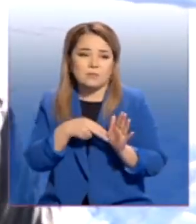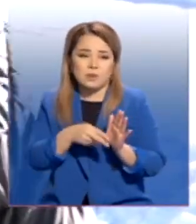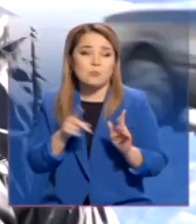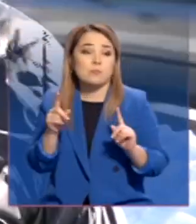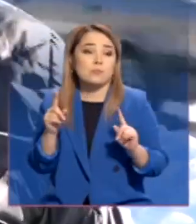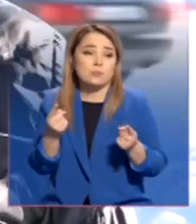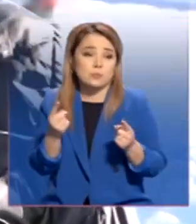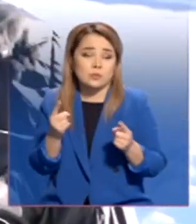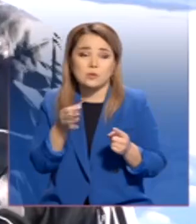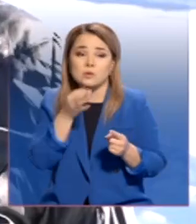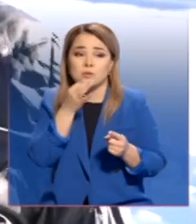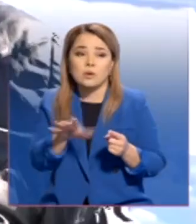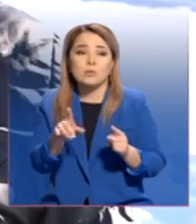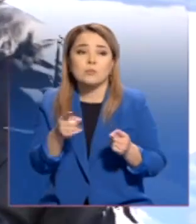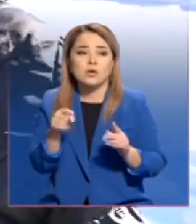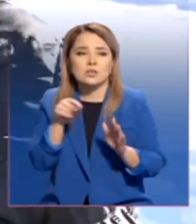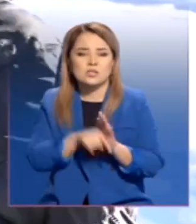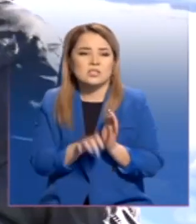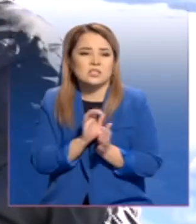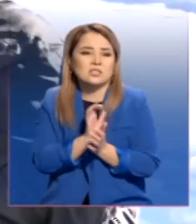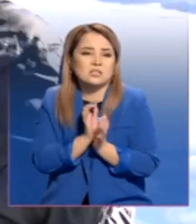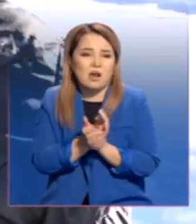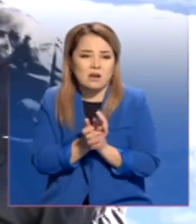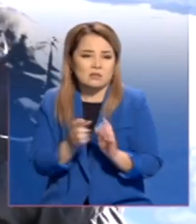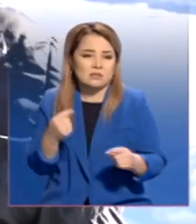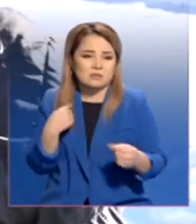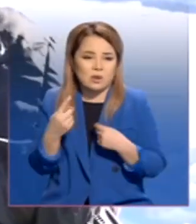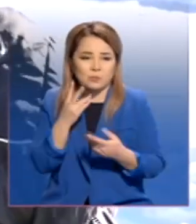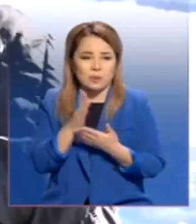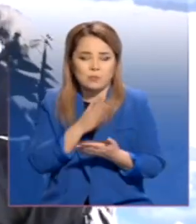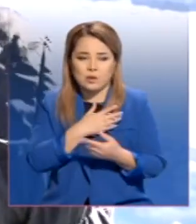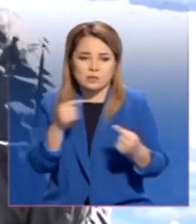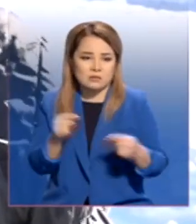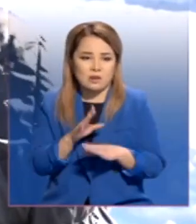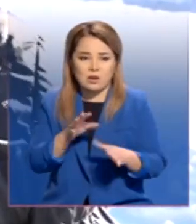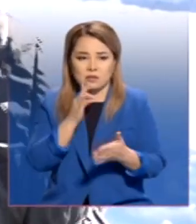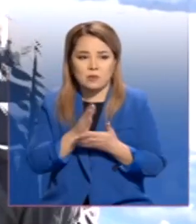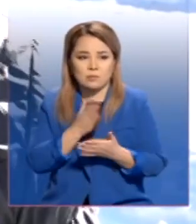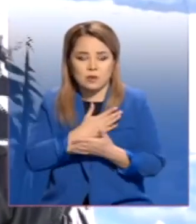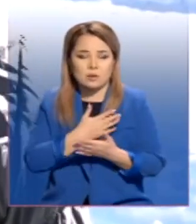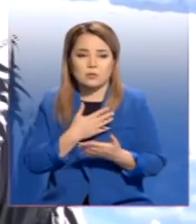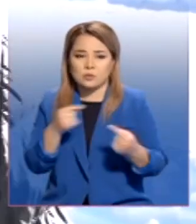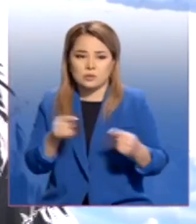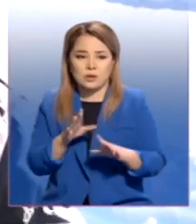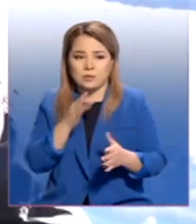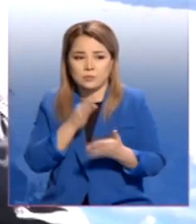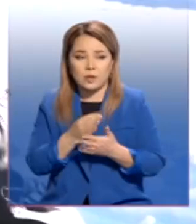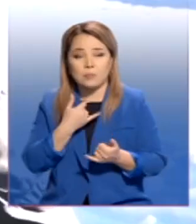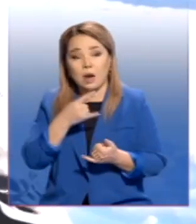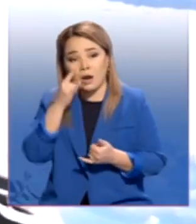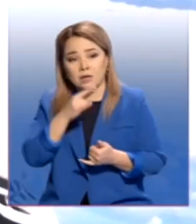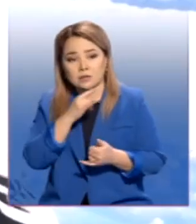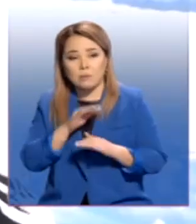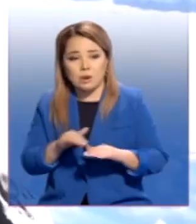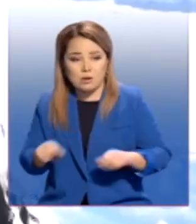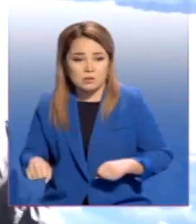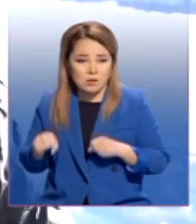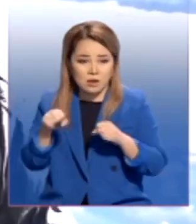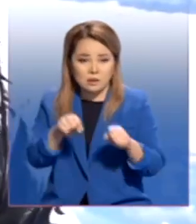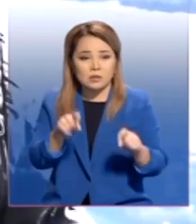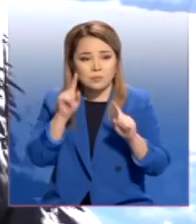Неге? А? Неге ұнатпайсың? Іші тар ма бірдеңе? Сыймайды. Бізге келмейді. Бізге келмейді екен. Біз қазақпыз, бала шағамыз